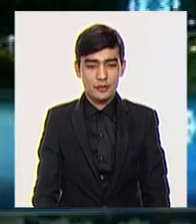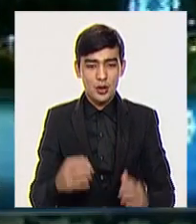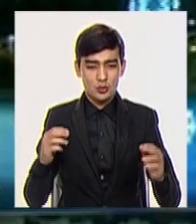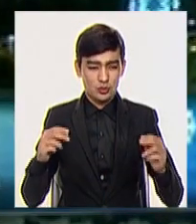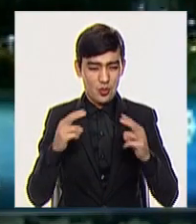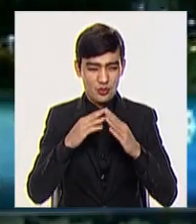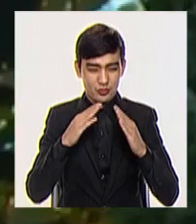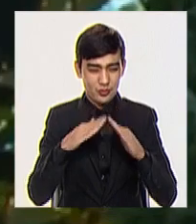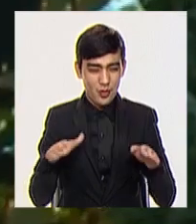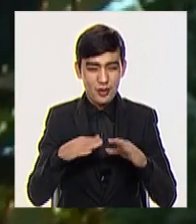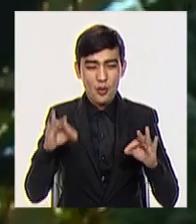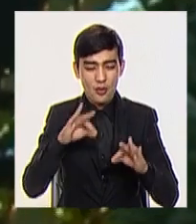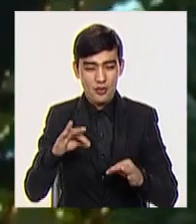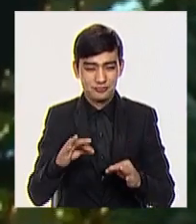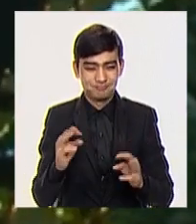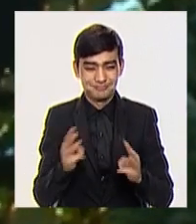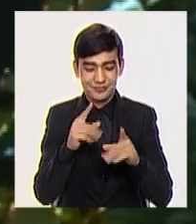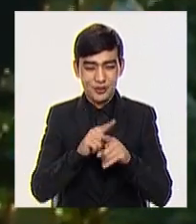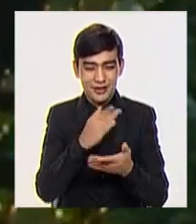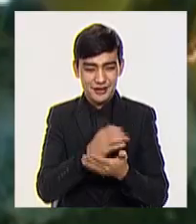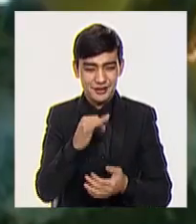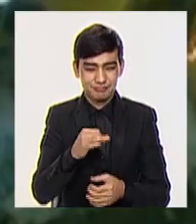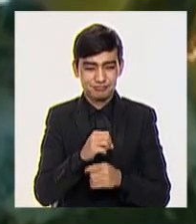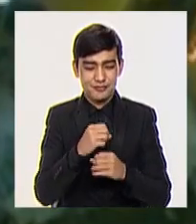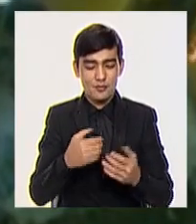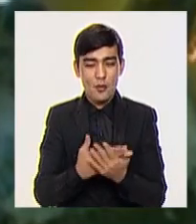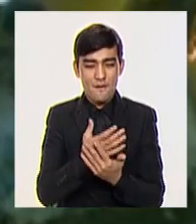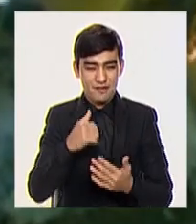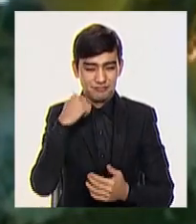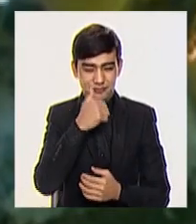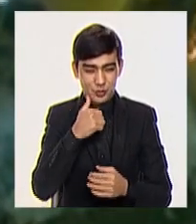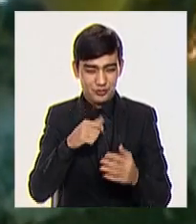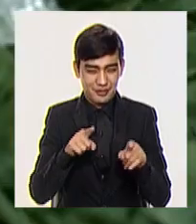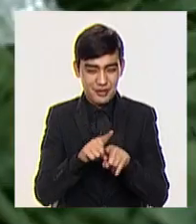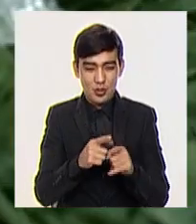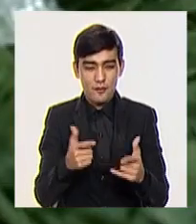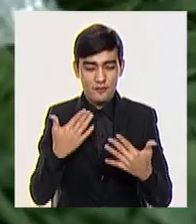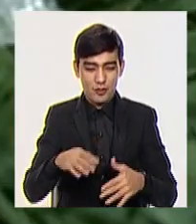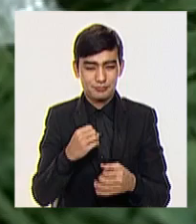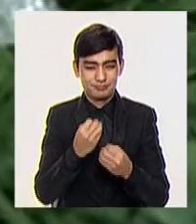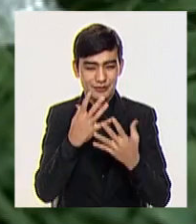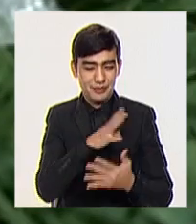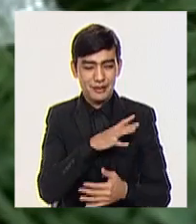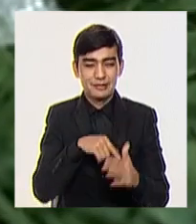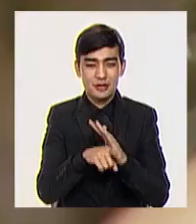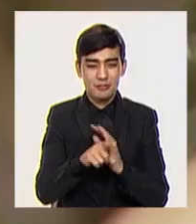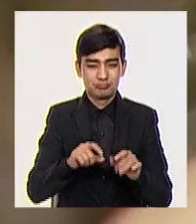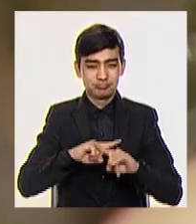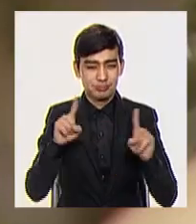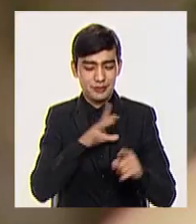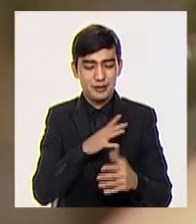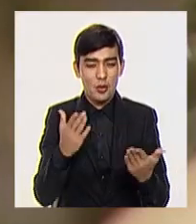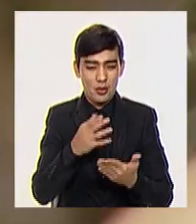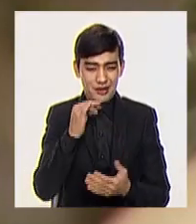«Елочка, гори!» В столице зажгли огни на главной новогодней ели. Чем удивляет символ праздника? Ожидаем